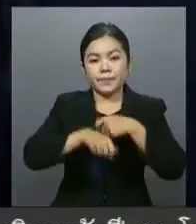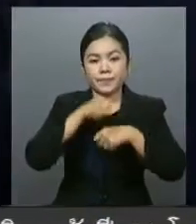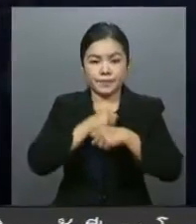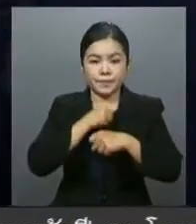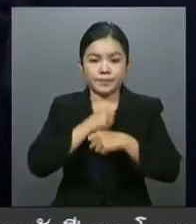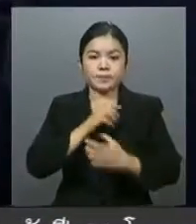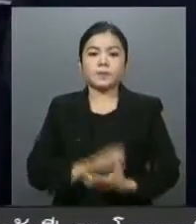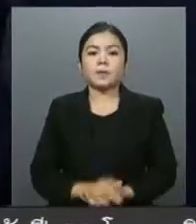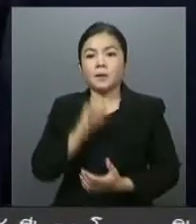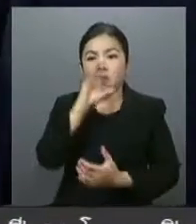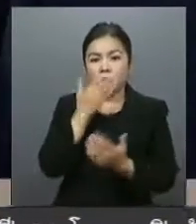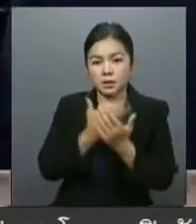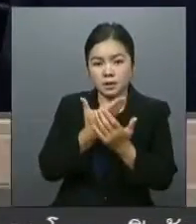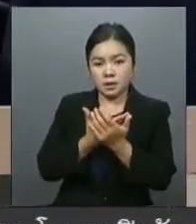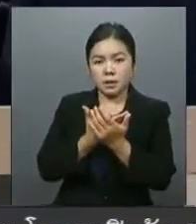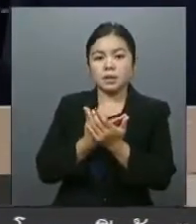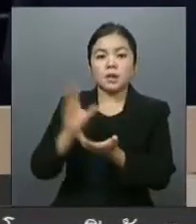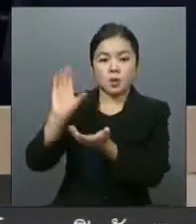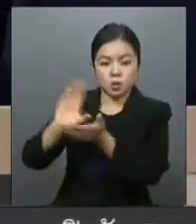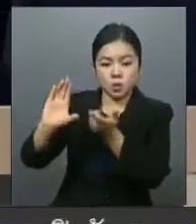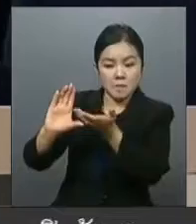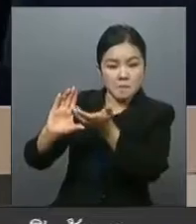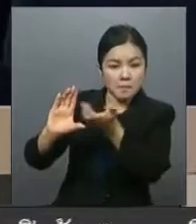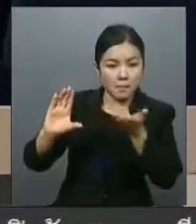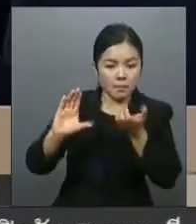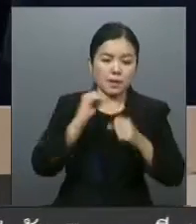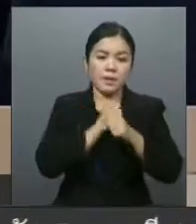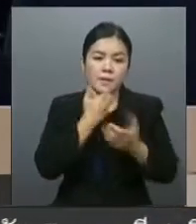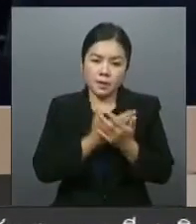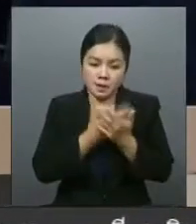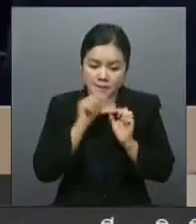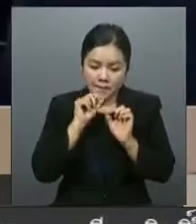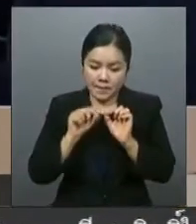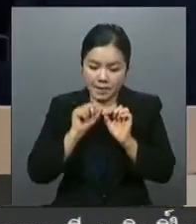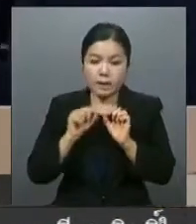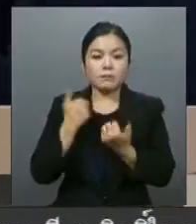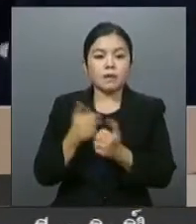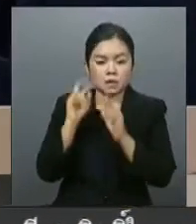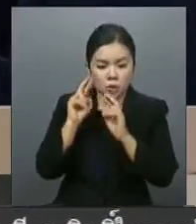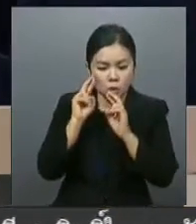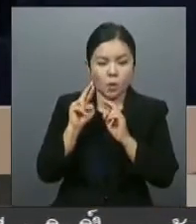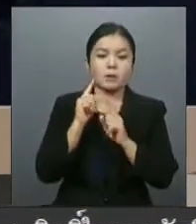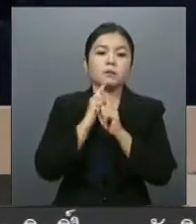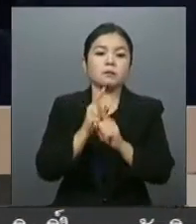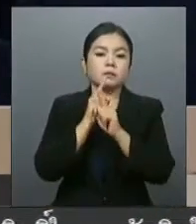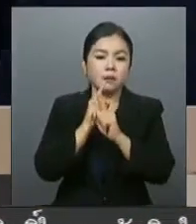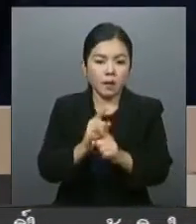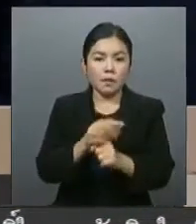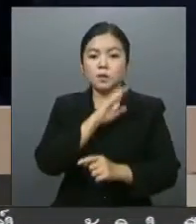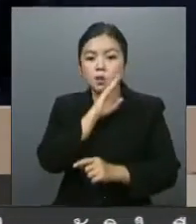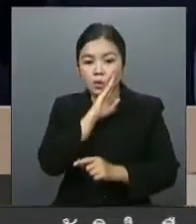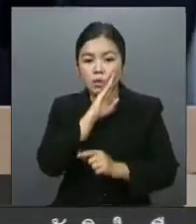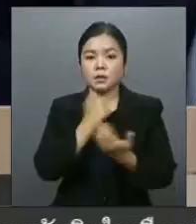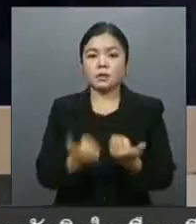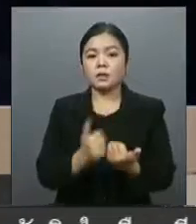การใช้จ่ายเงินกองทุนเนี่ยเราใช้จ่ายด้วยความประหยัดระมัดระวังอยู่แล้วนะครับเพราะว่าถ้าเราไปเขียน